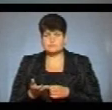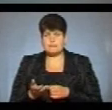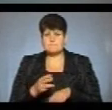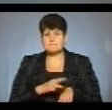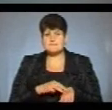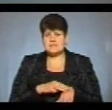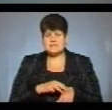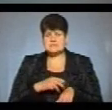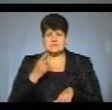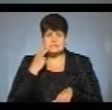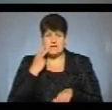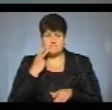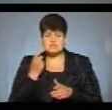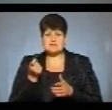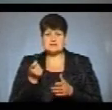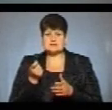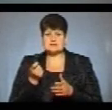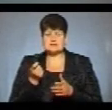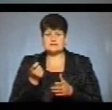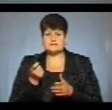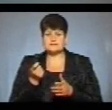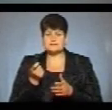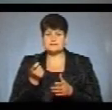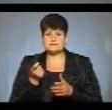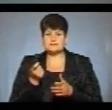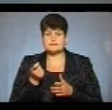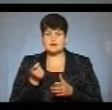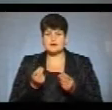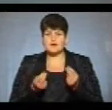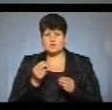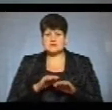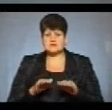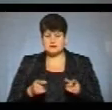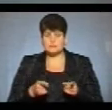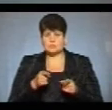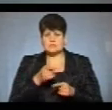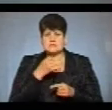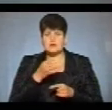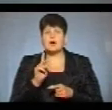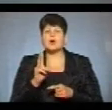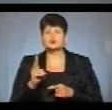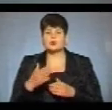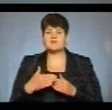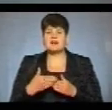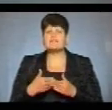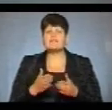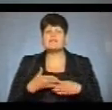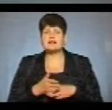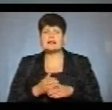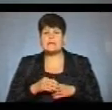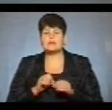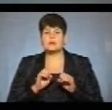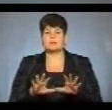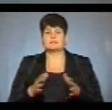міліція завжди закриває випадок, що граються діти. Бо тут би, якби тут сказали, а хто ті двері виломив? Тут же